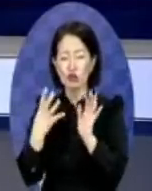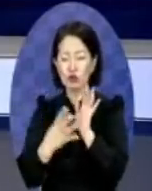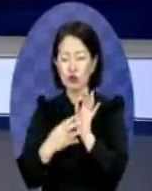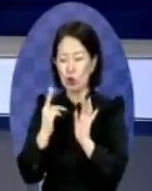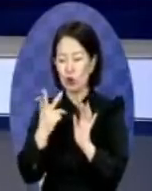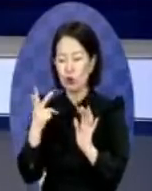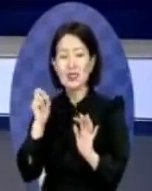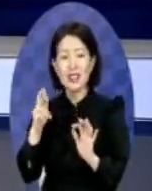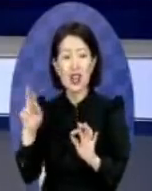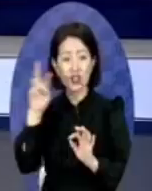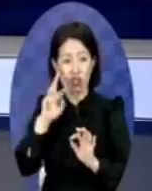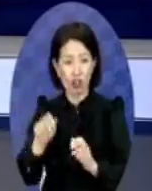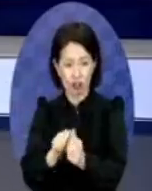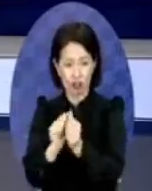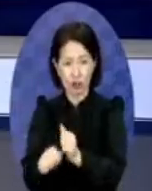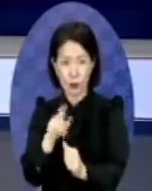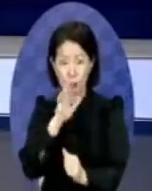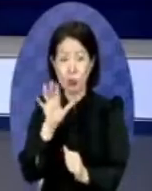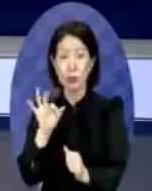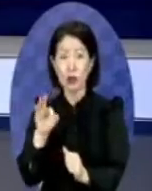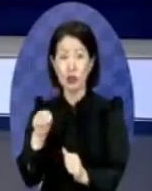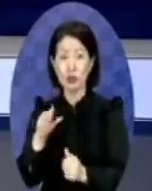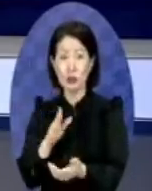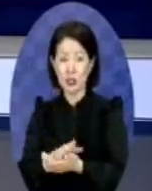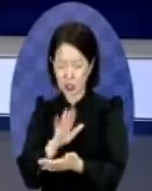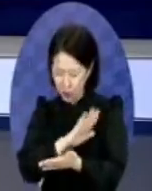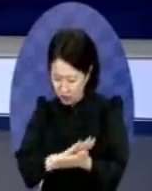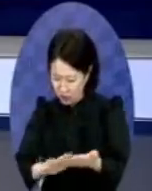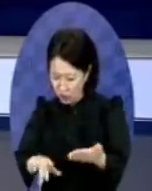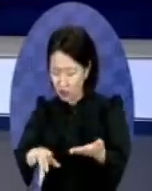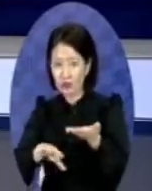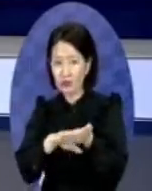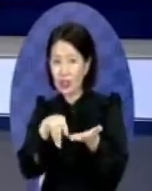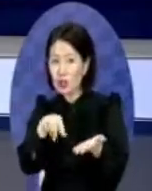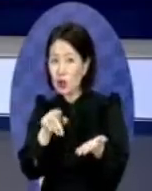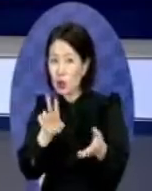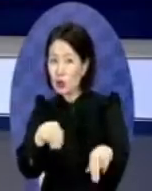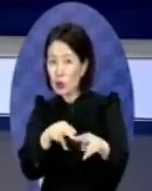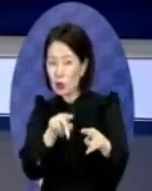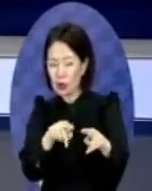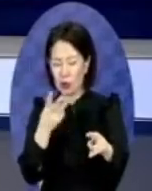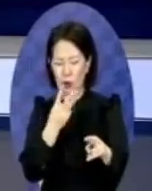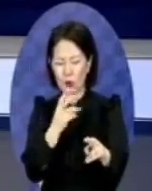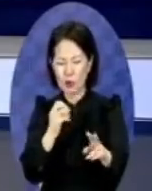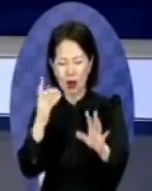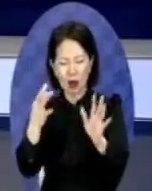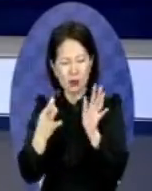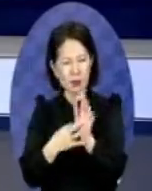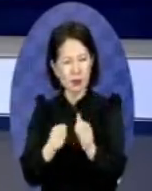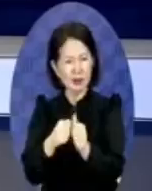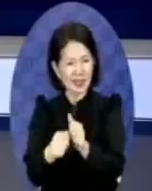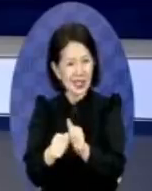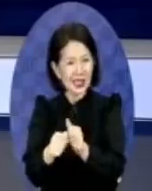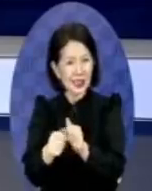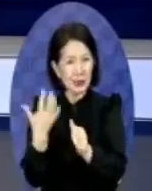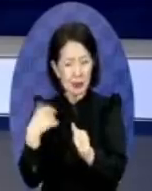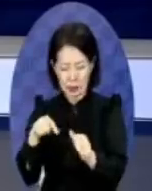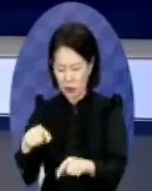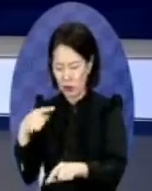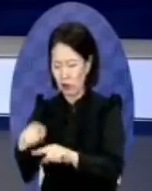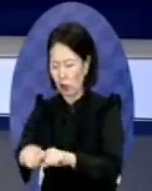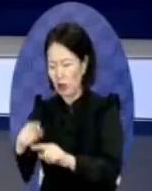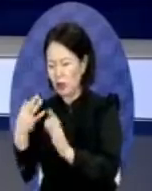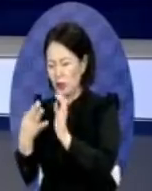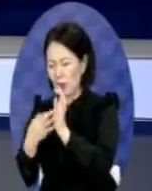сая Америк доллар төлөхөр болж байна. За шинчилсэн дүнгээр бол өмнөд Солонгос өмнөх 2018 онд төлж байсан зардал энэ онд 8.2